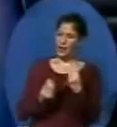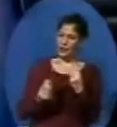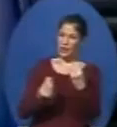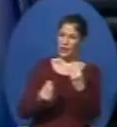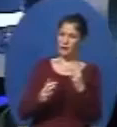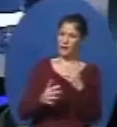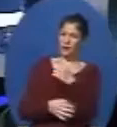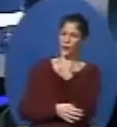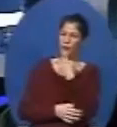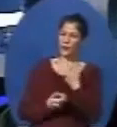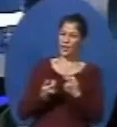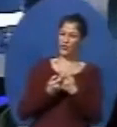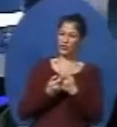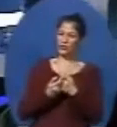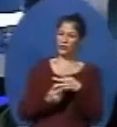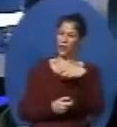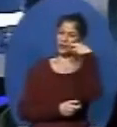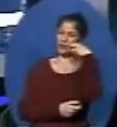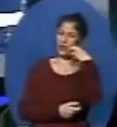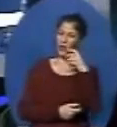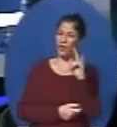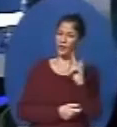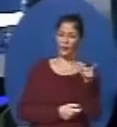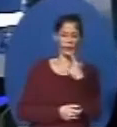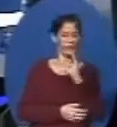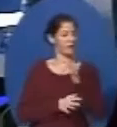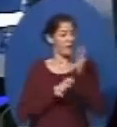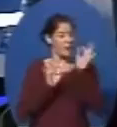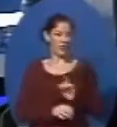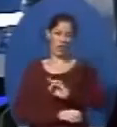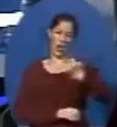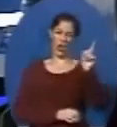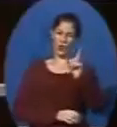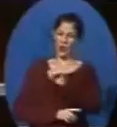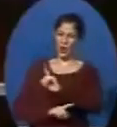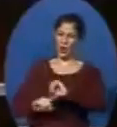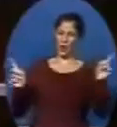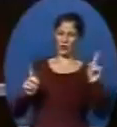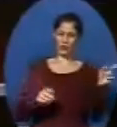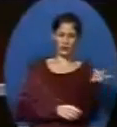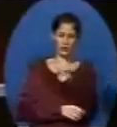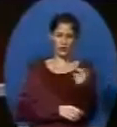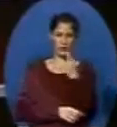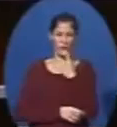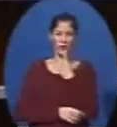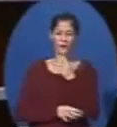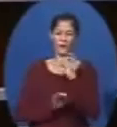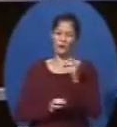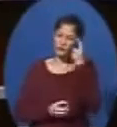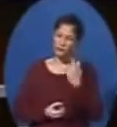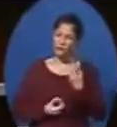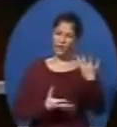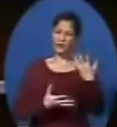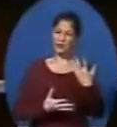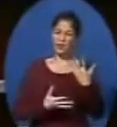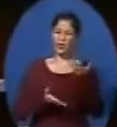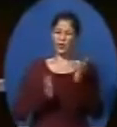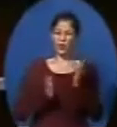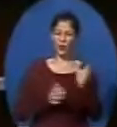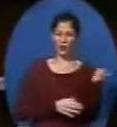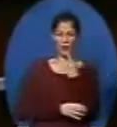אתה אומר על חנינה? No way. ואתה? לא, בוודאי שלא. זה יהיה מסר איום ונורא לשלטון החוק, לעיקרון השוויון בפני